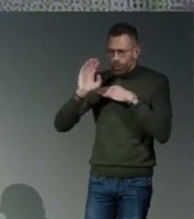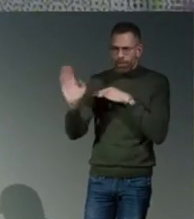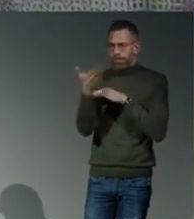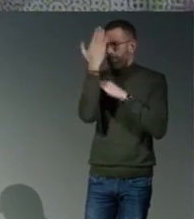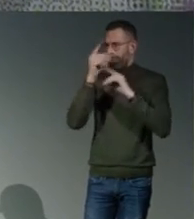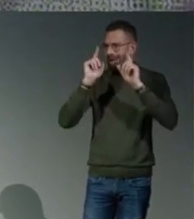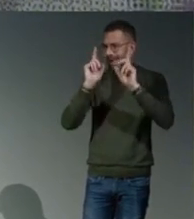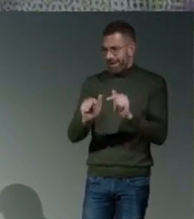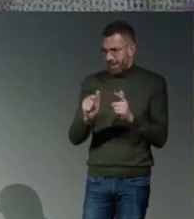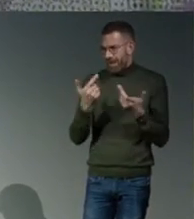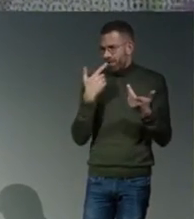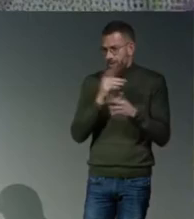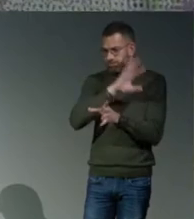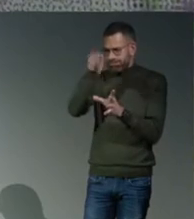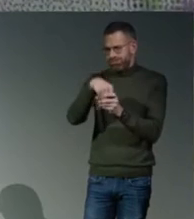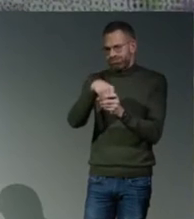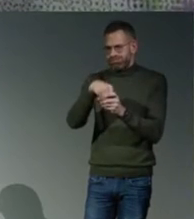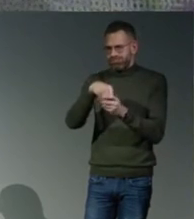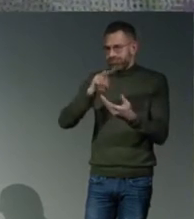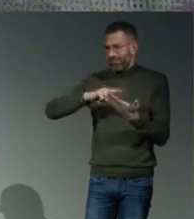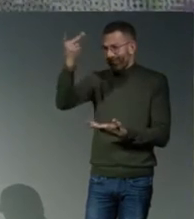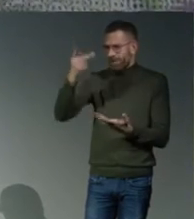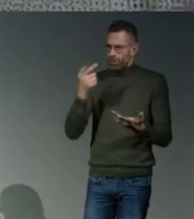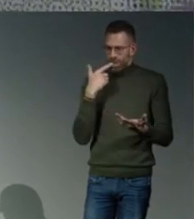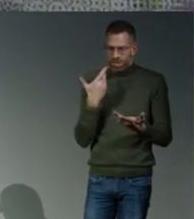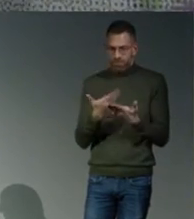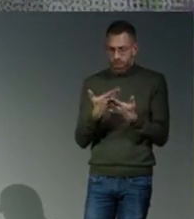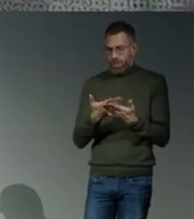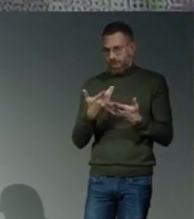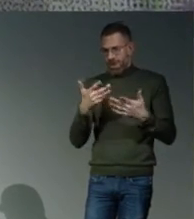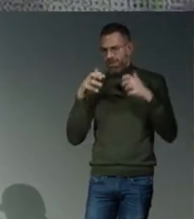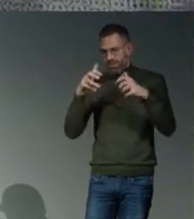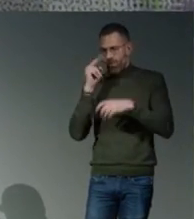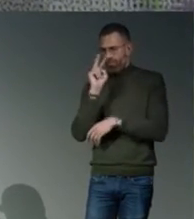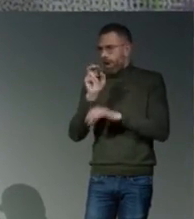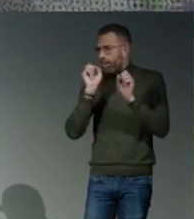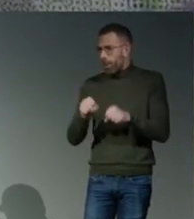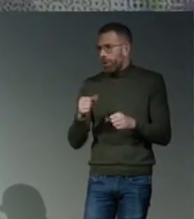finalement qui se révèle dans un métavers où on visualise aujourd'hui nos fantômes, question étant de savoir